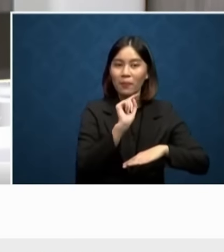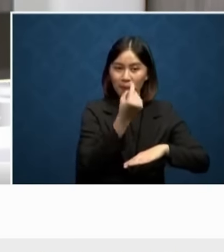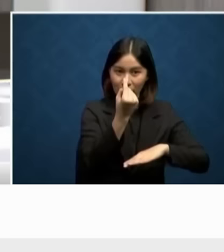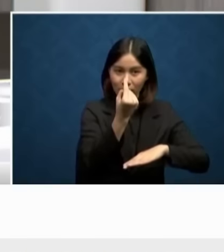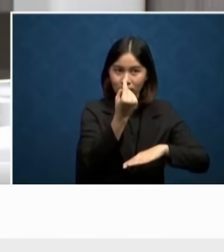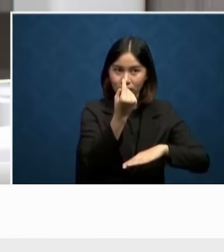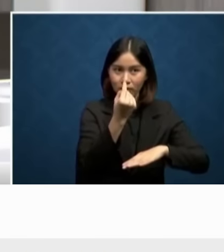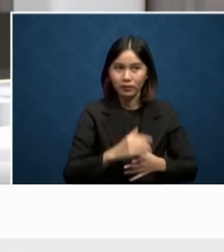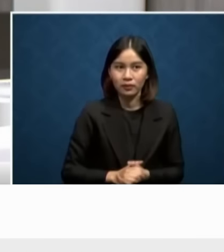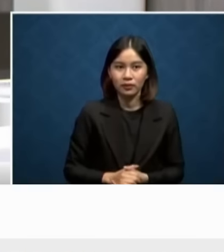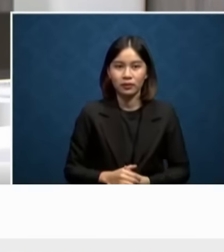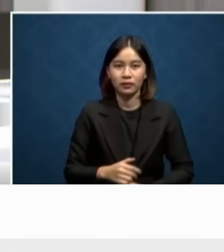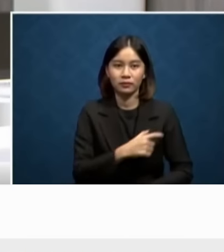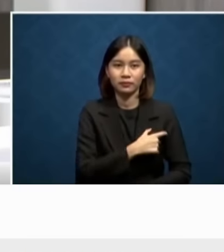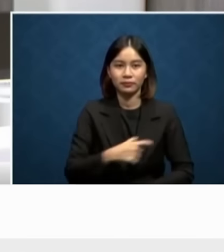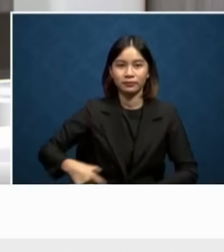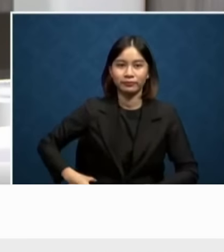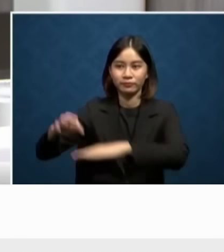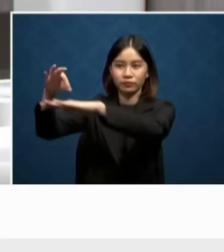ม่ไม่ได้รับการโปรดเกล้